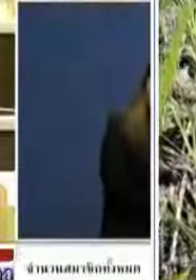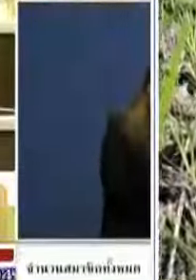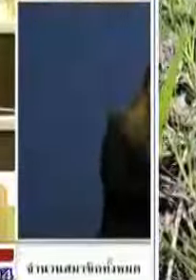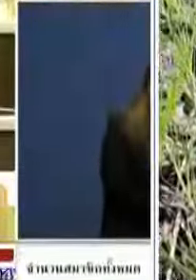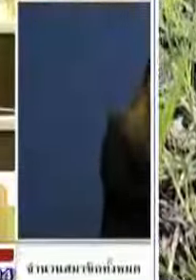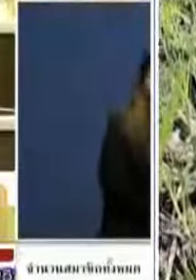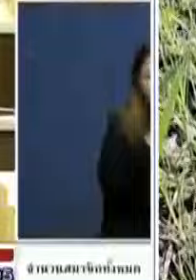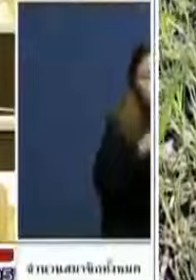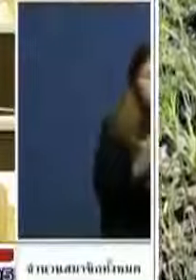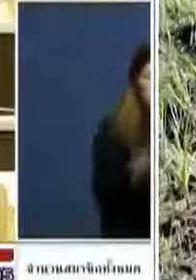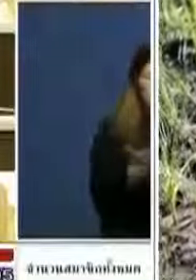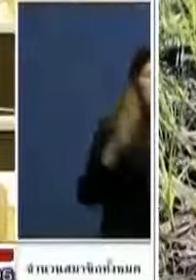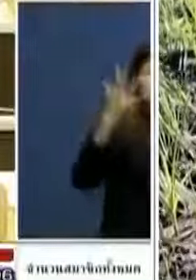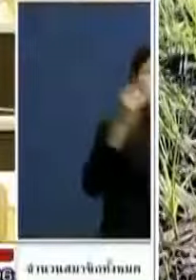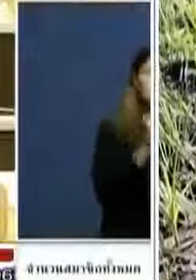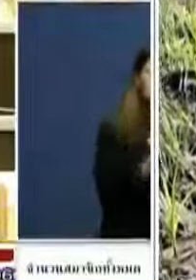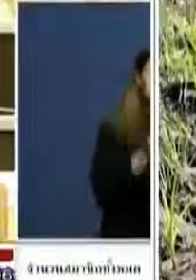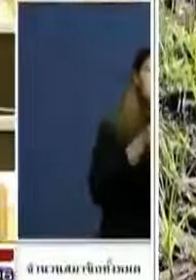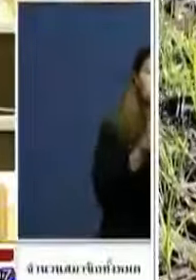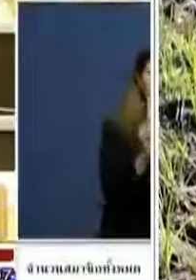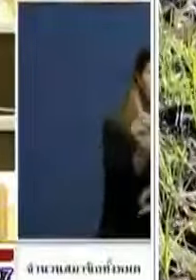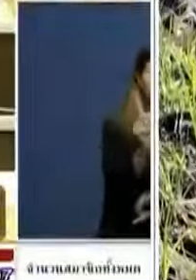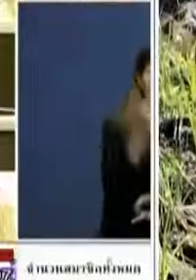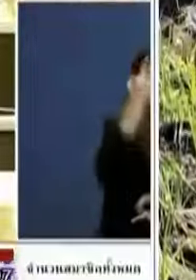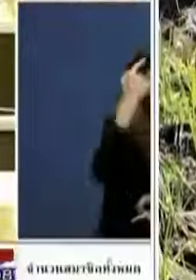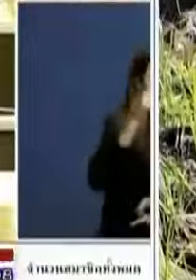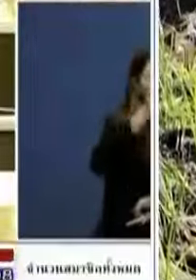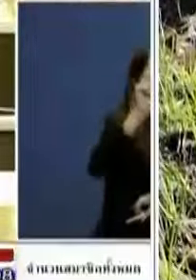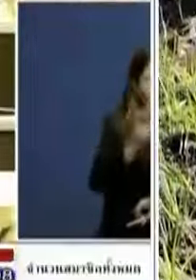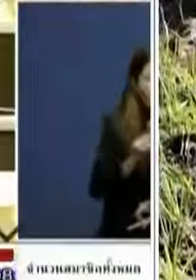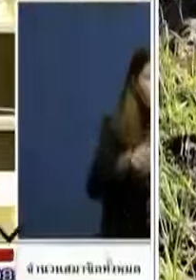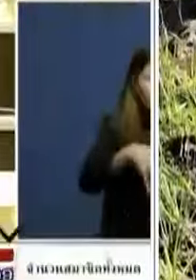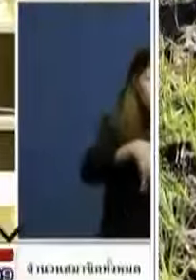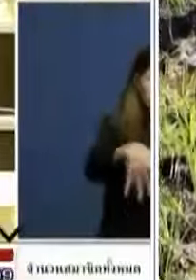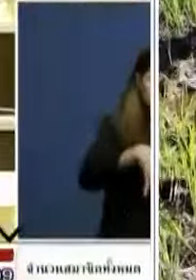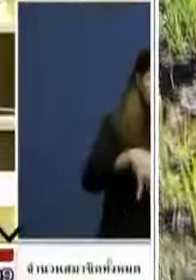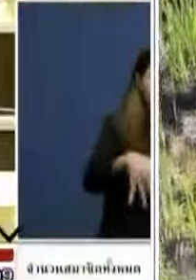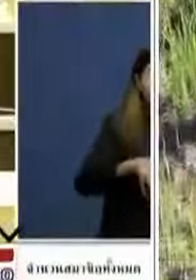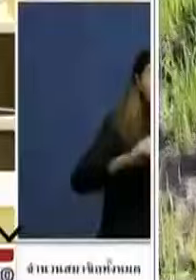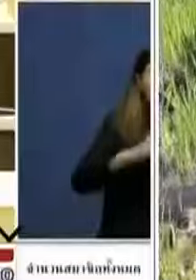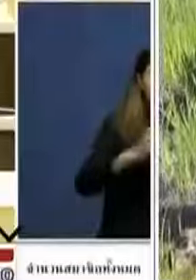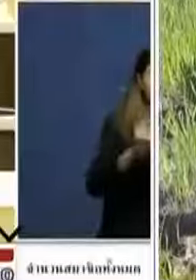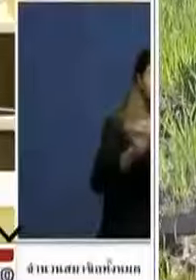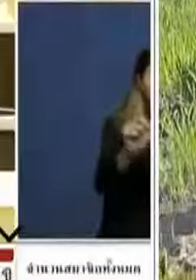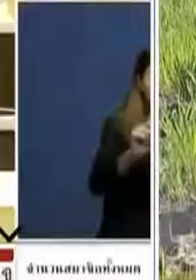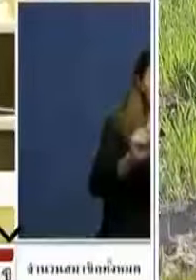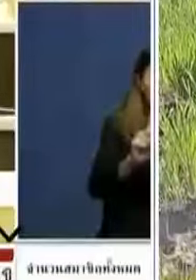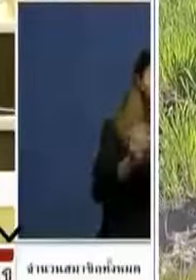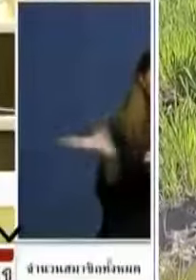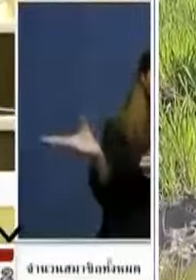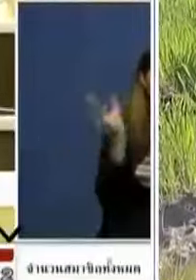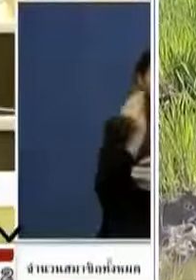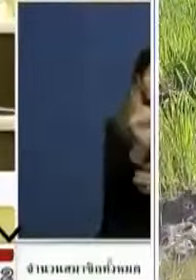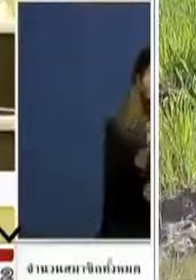อไม่มีเงินจะทำอย่างไรนี่คือข้อกังวลของชาวนานะครับซ้ำร้ายไปกว่านั้นเขายังได้ยินมาว่า